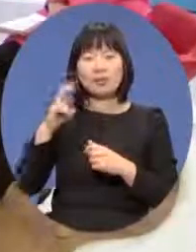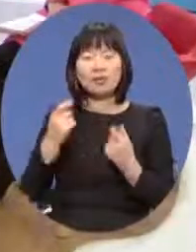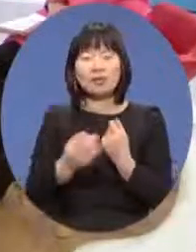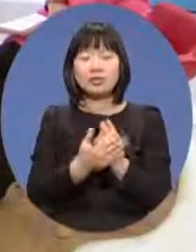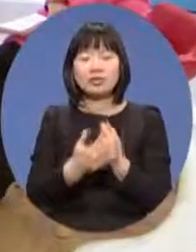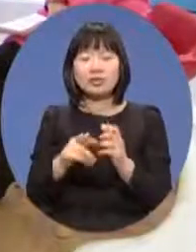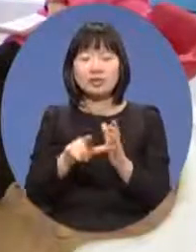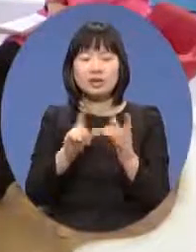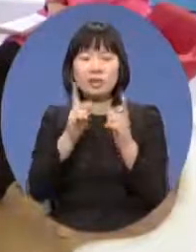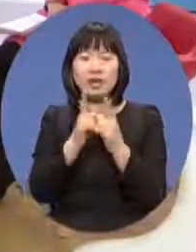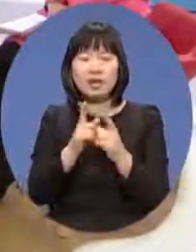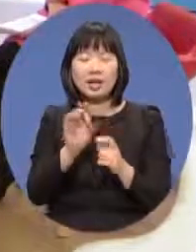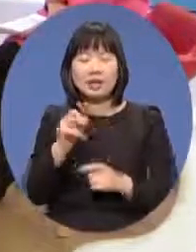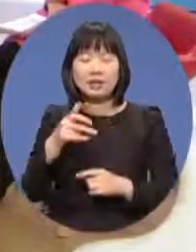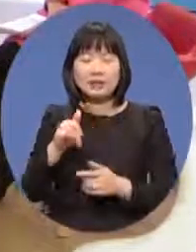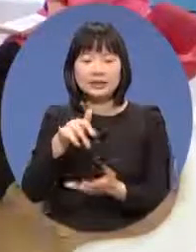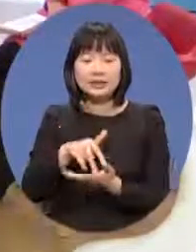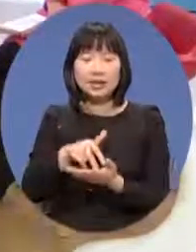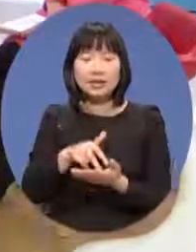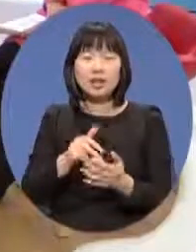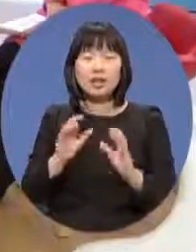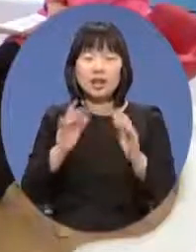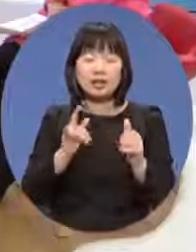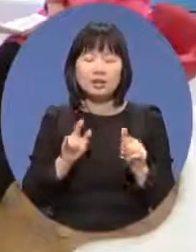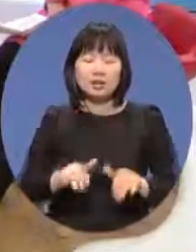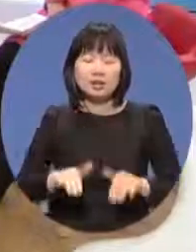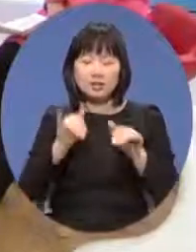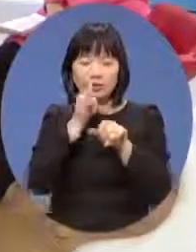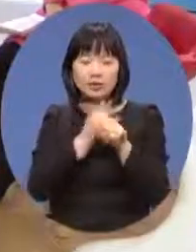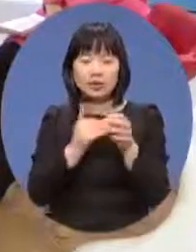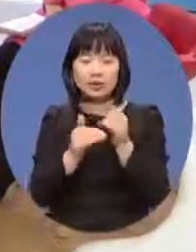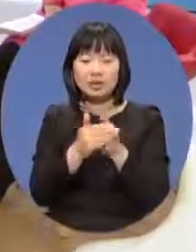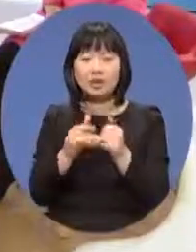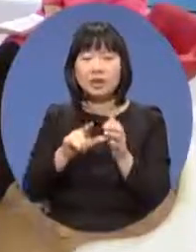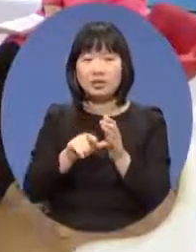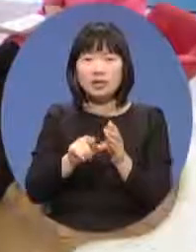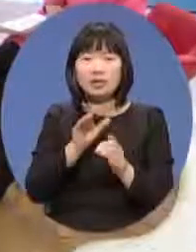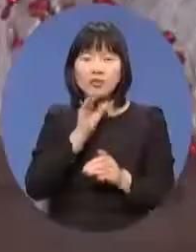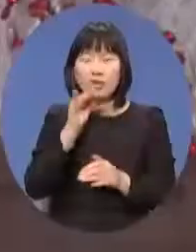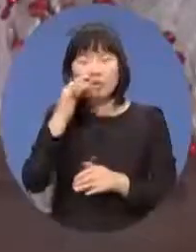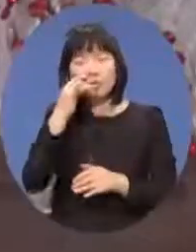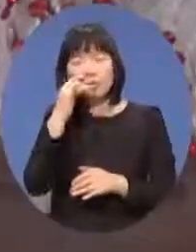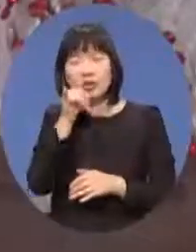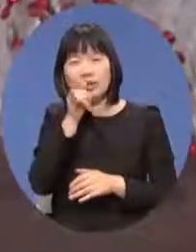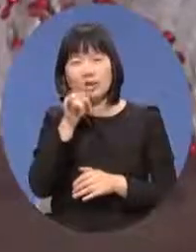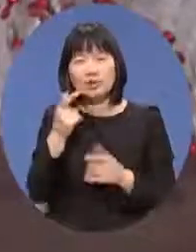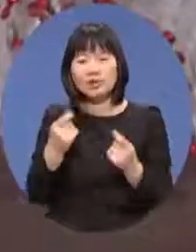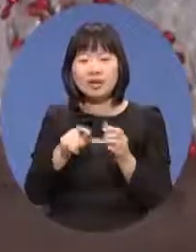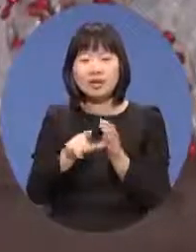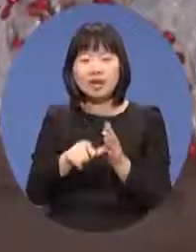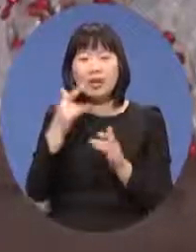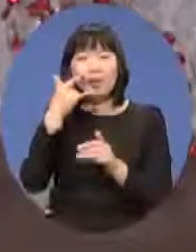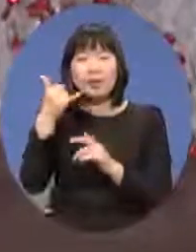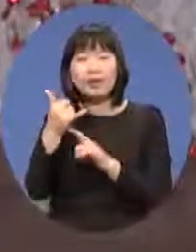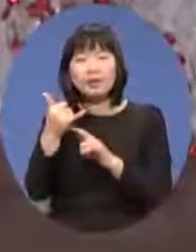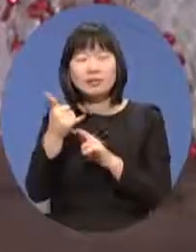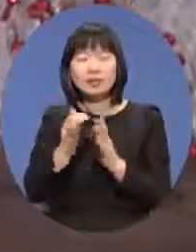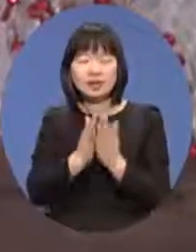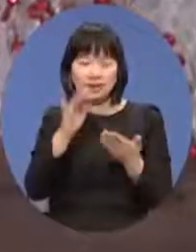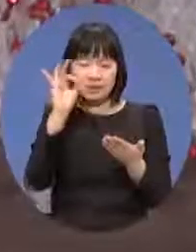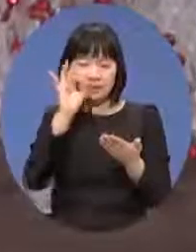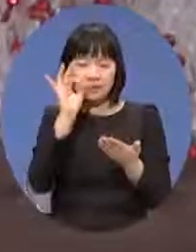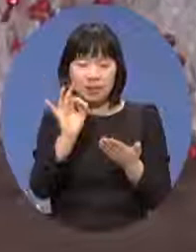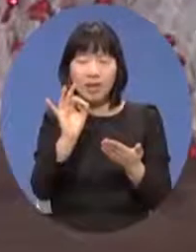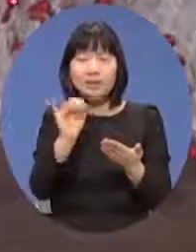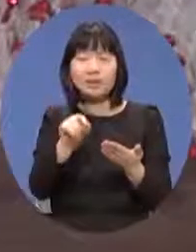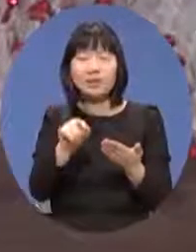그래서 그때 되면 인지적으로도 꽤 아이들이 이제 성숙해지기 때문에 그때는 정말 궁금해요. 네. 그럴 경우에 부모님은 책 찾아봐서